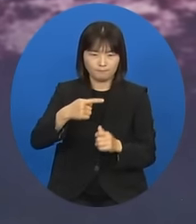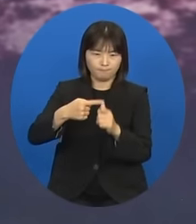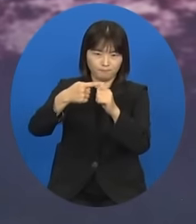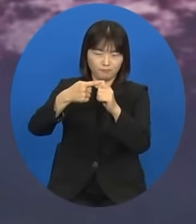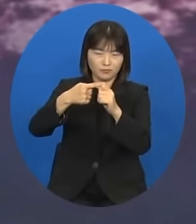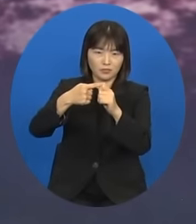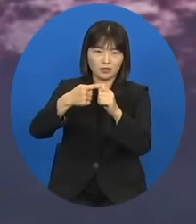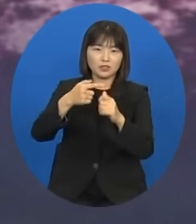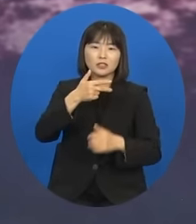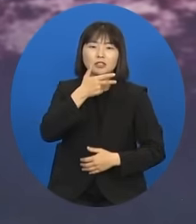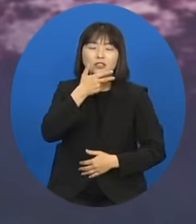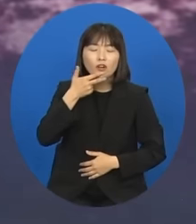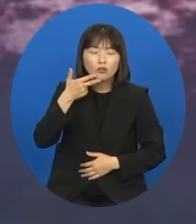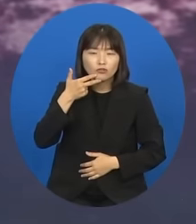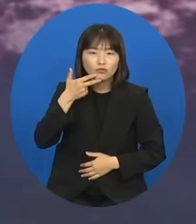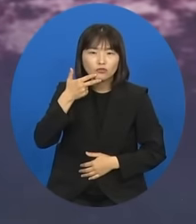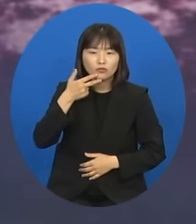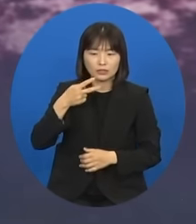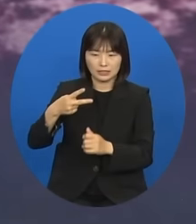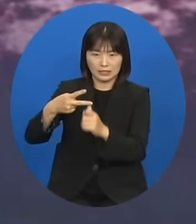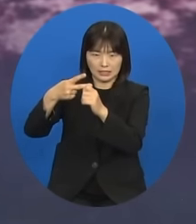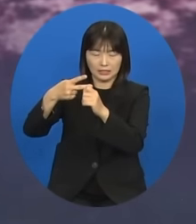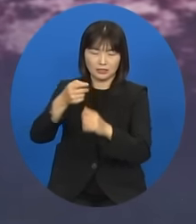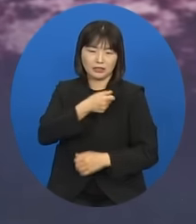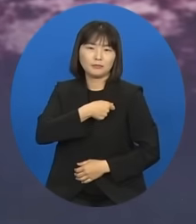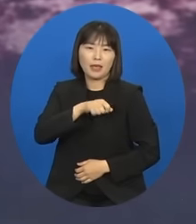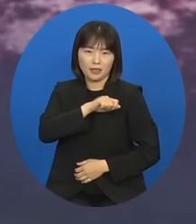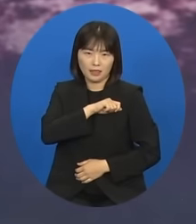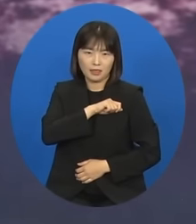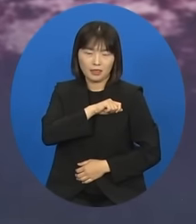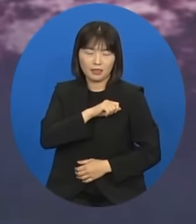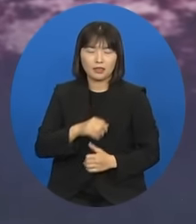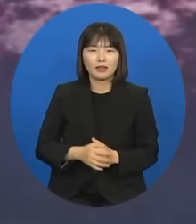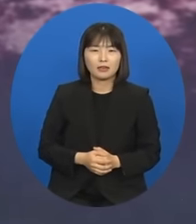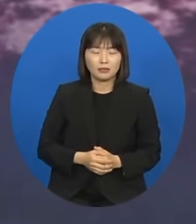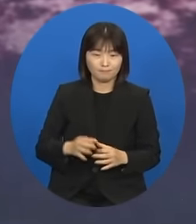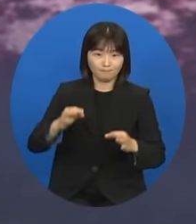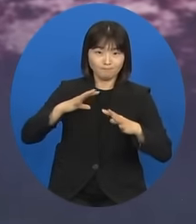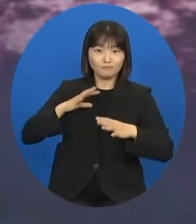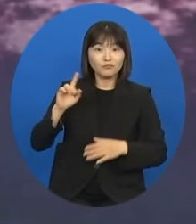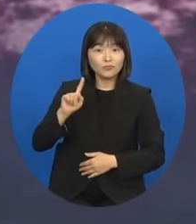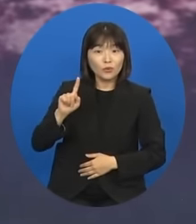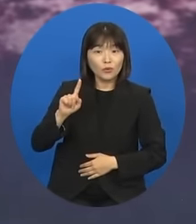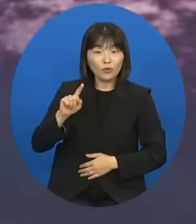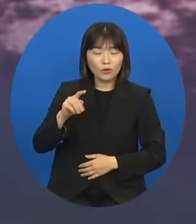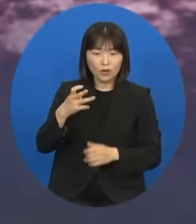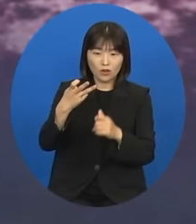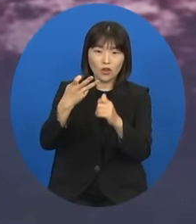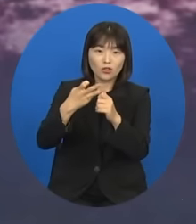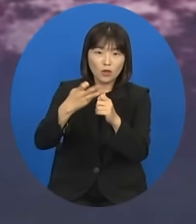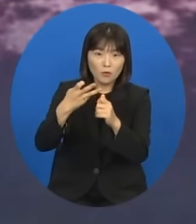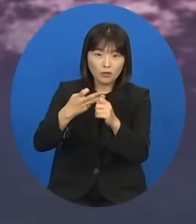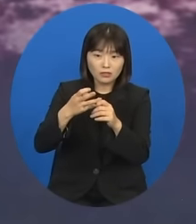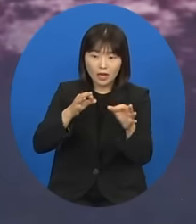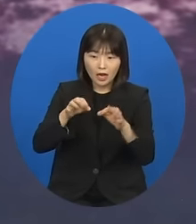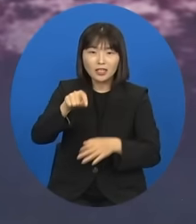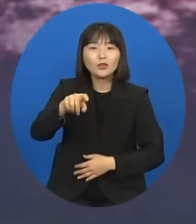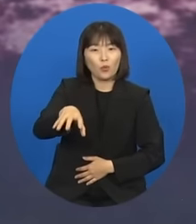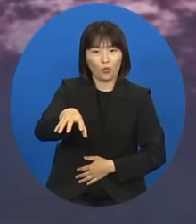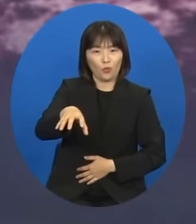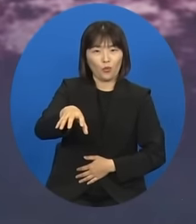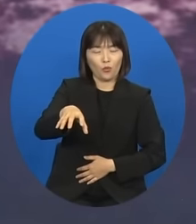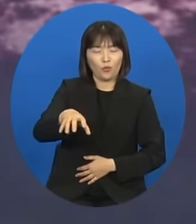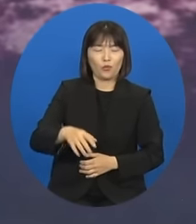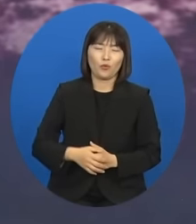런던에 있다고 합니다 2등은 스페인이 있고 뭐 이렇게 쭉 해서 리스트가 있는 거예요 근데 놀랍게도 13번째 가게가 바로이 각이라는 겁니다